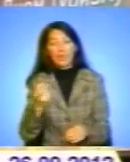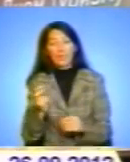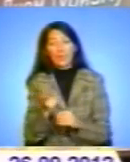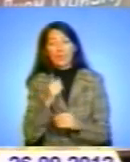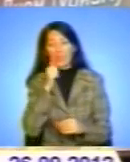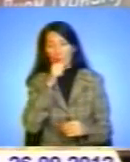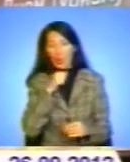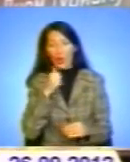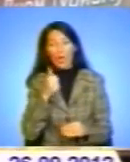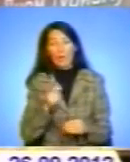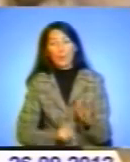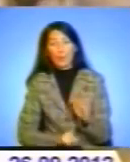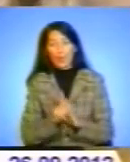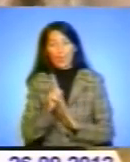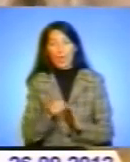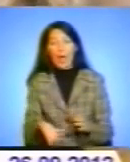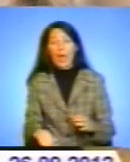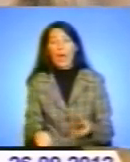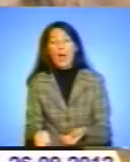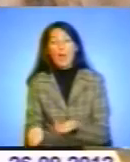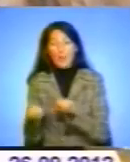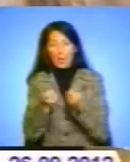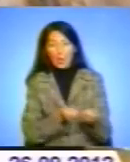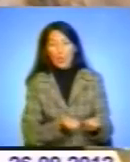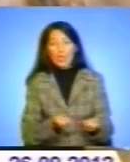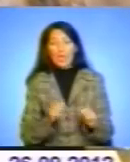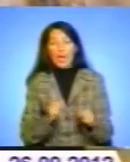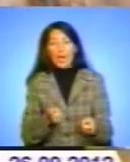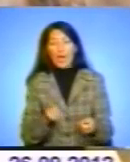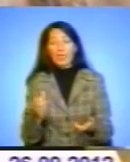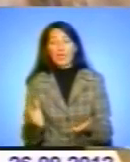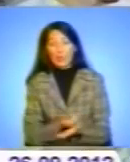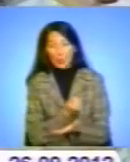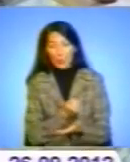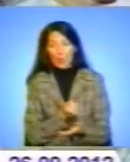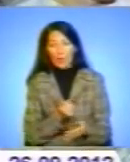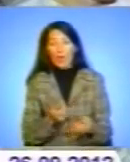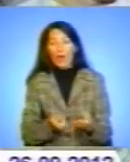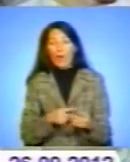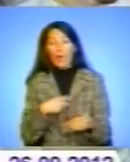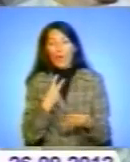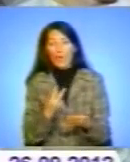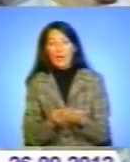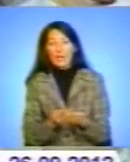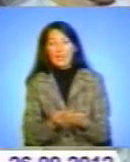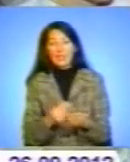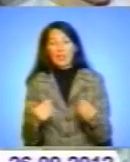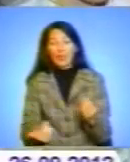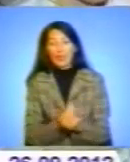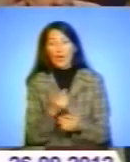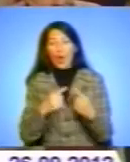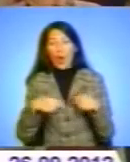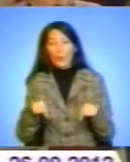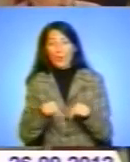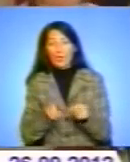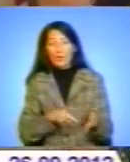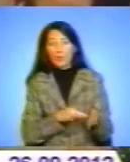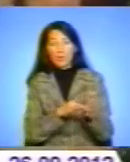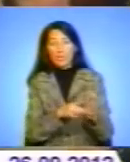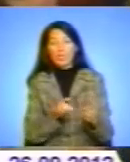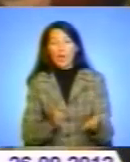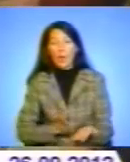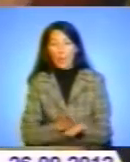2009-2012 роки почала приносити реальні здобутки у вигляді нових рекреаційних об'єктів, туристичних маршрутів, кількості